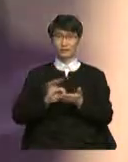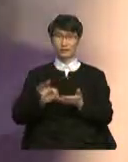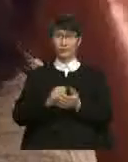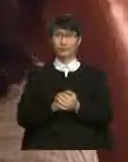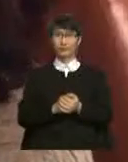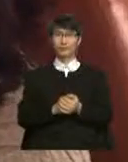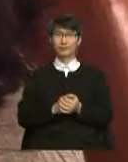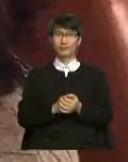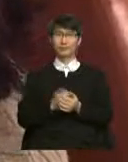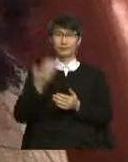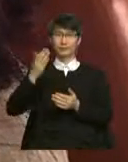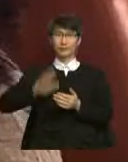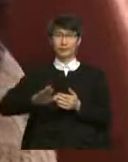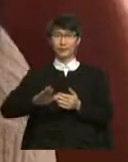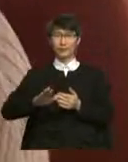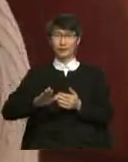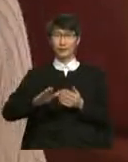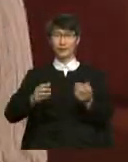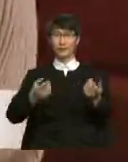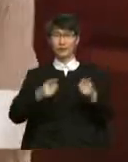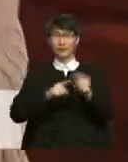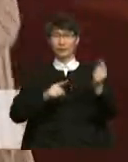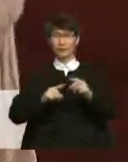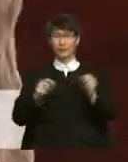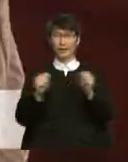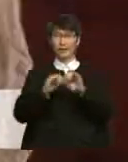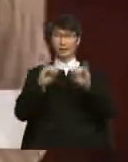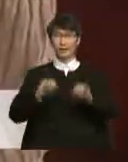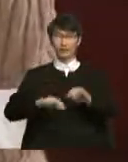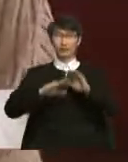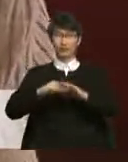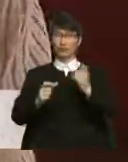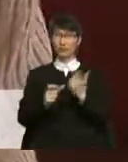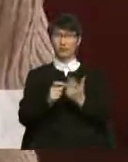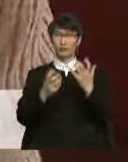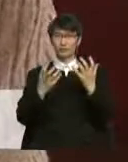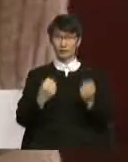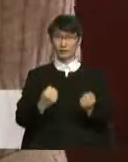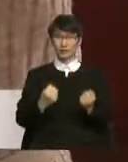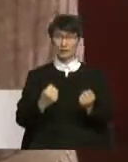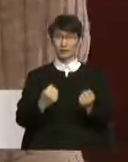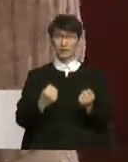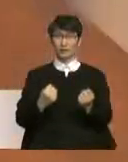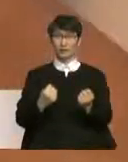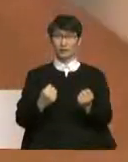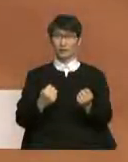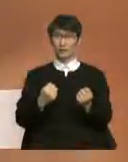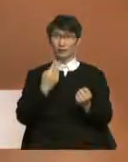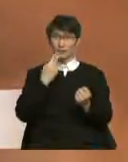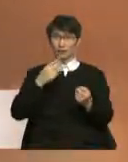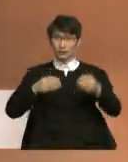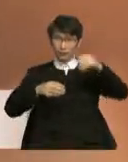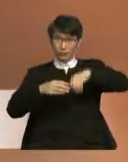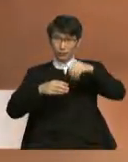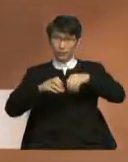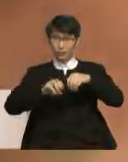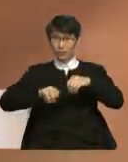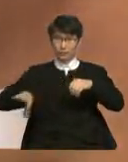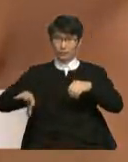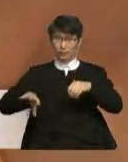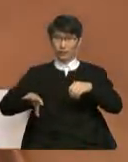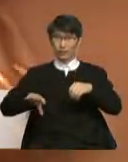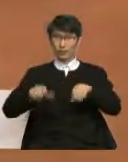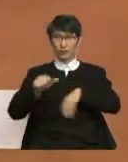있습니다. 그런데 배송 때마다 딸려오는 아이스팩을 두고 고민이 깊습니다. 종량제 봉투에 넣어 버리자니